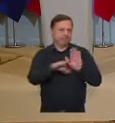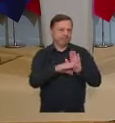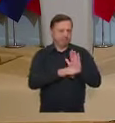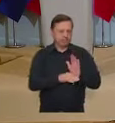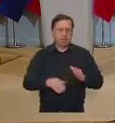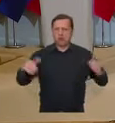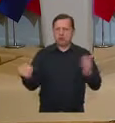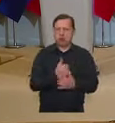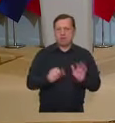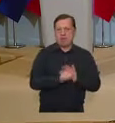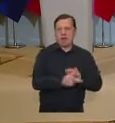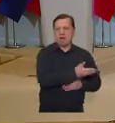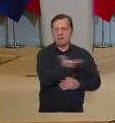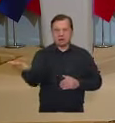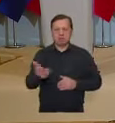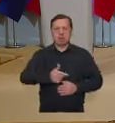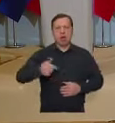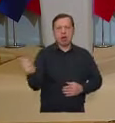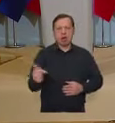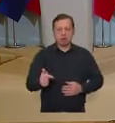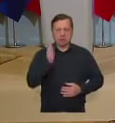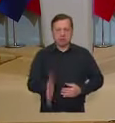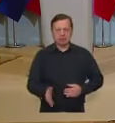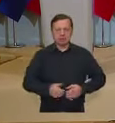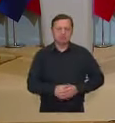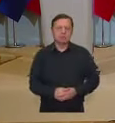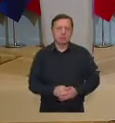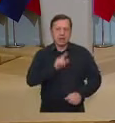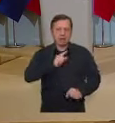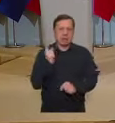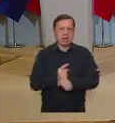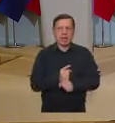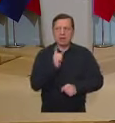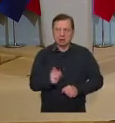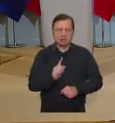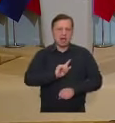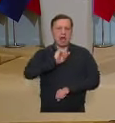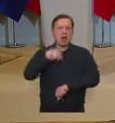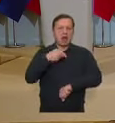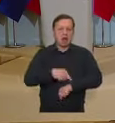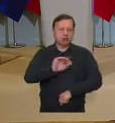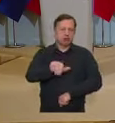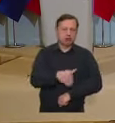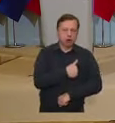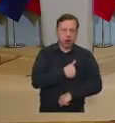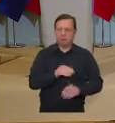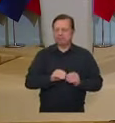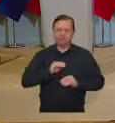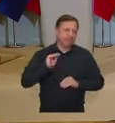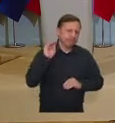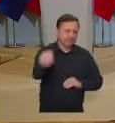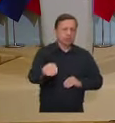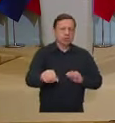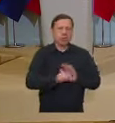nas nowe obowiązki. Podjęliśmy decyzję o wstrzymaniu lekcji, o dalszym wstrzymaniu lekcji do